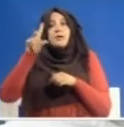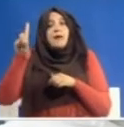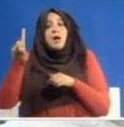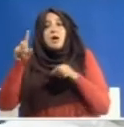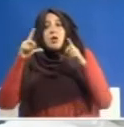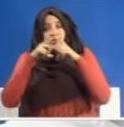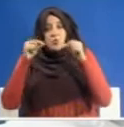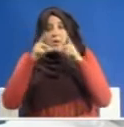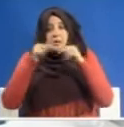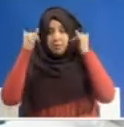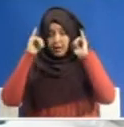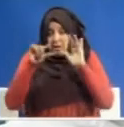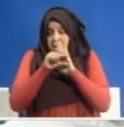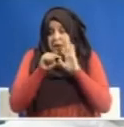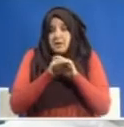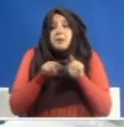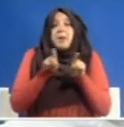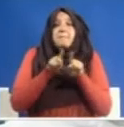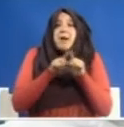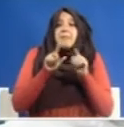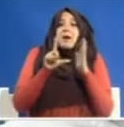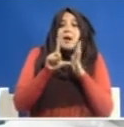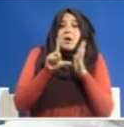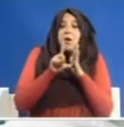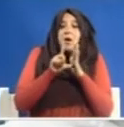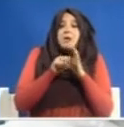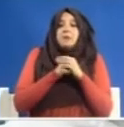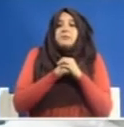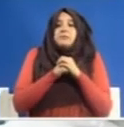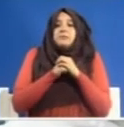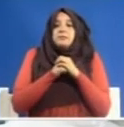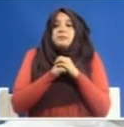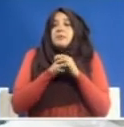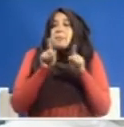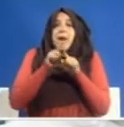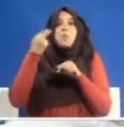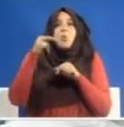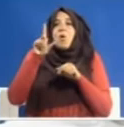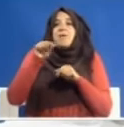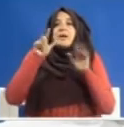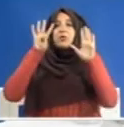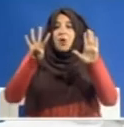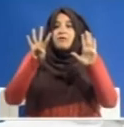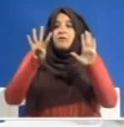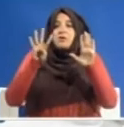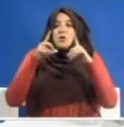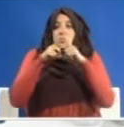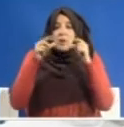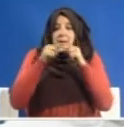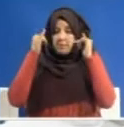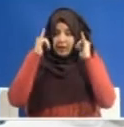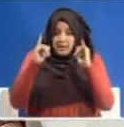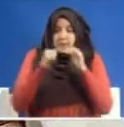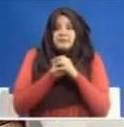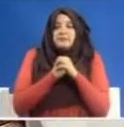وحتى عندنا حق نذكره أيضا المادة 229 الآية 229 من سورة البقرة وما يتعلق بالخلع.